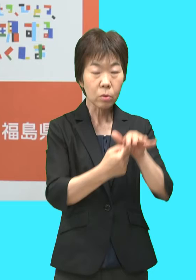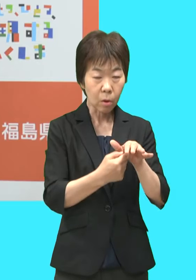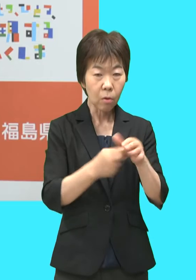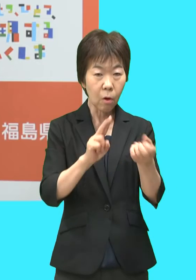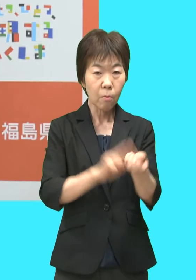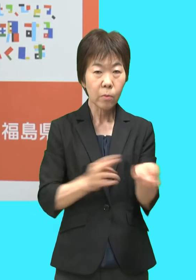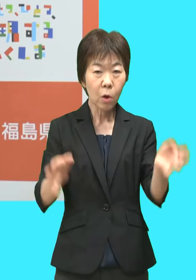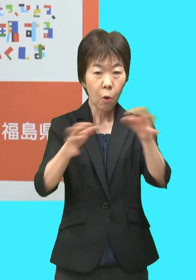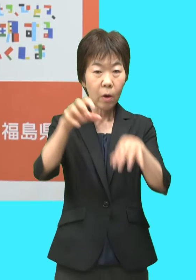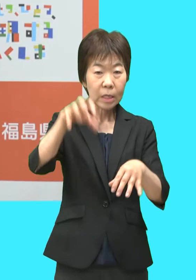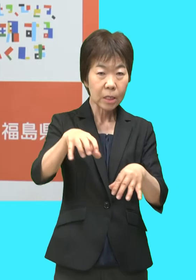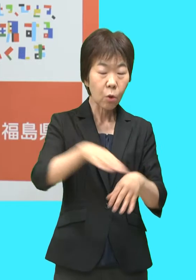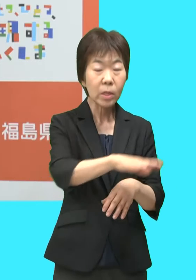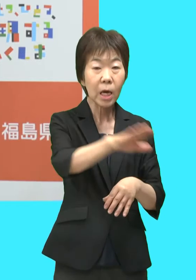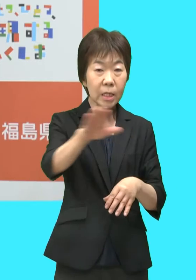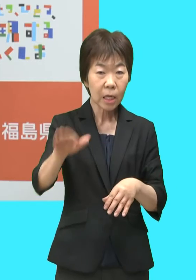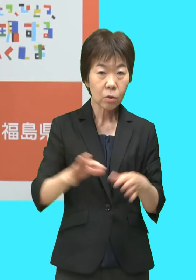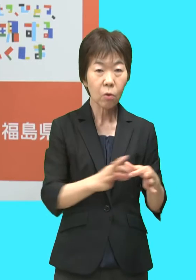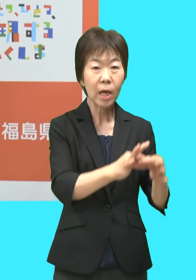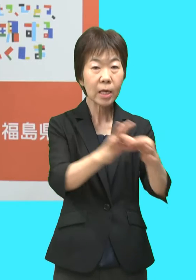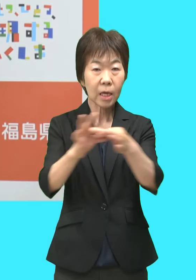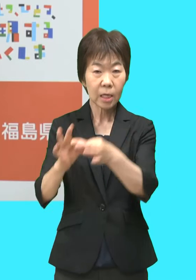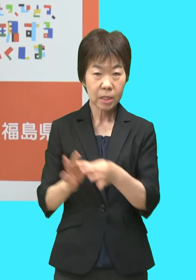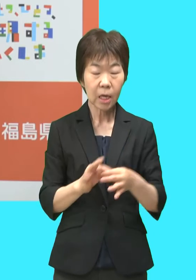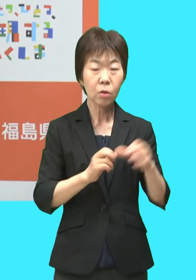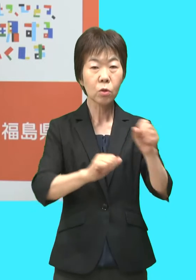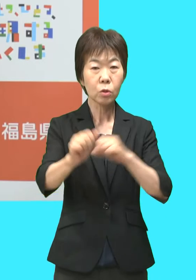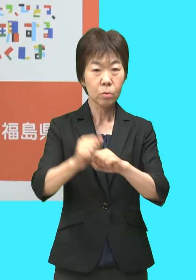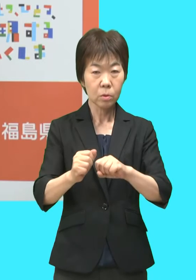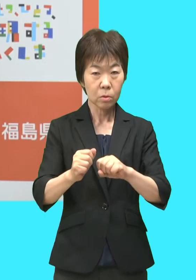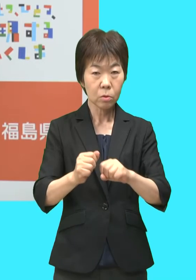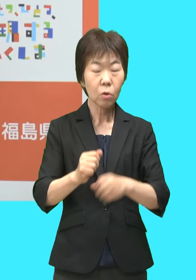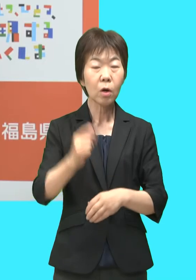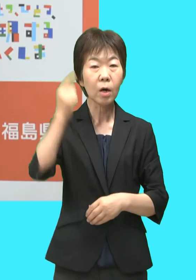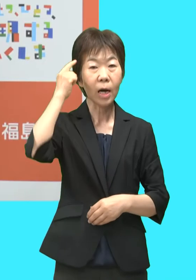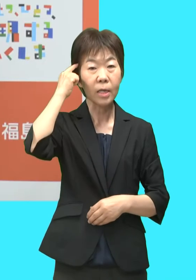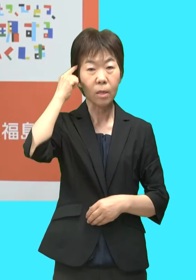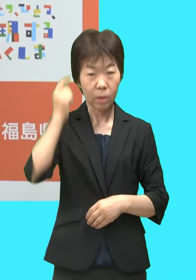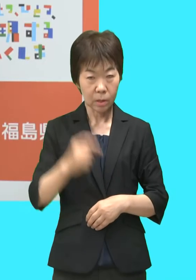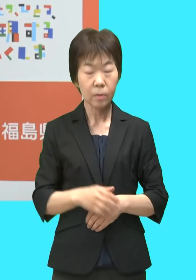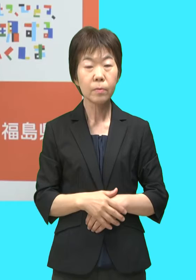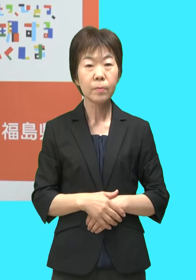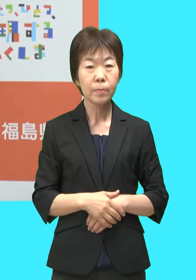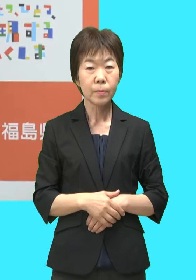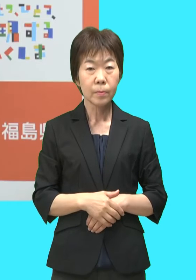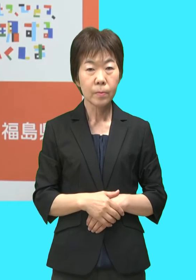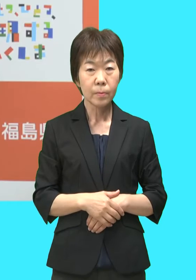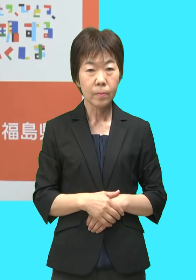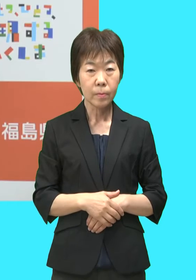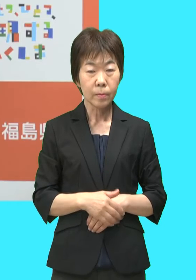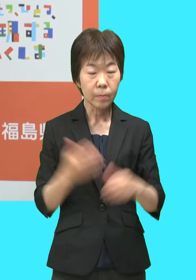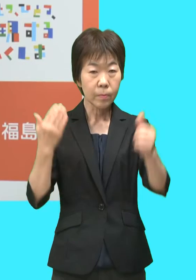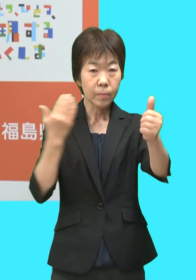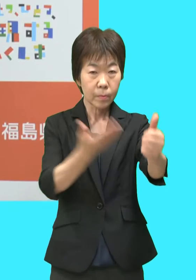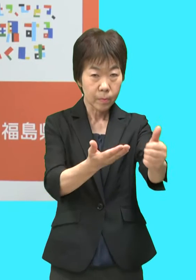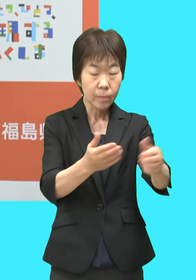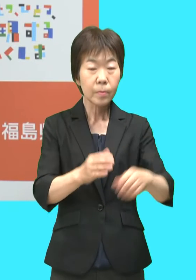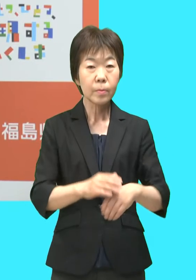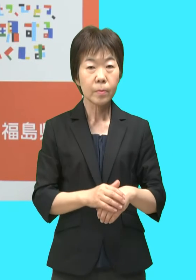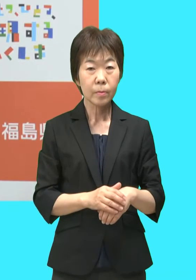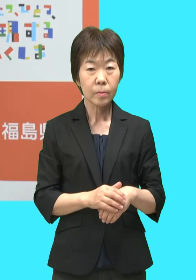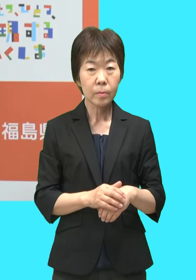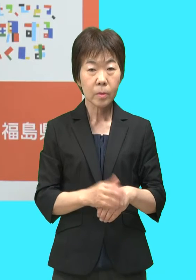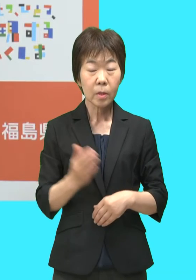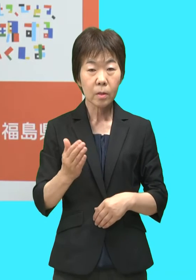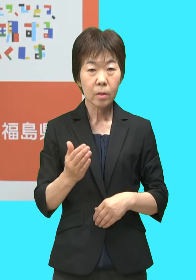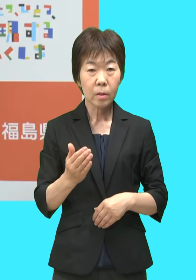医療機関の皆さんと連携して取り組むということだと考えています。 その関連でですね、 はい、 先